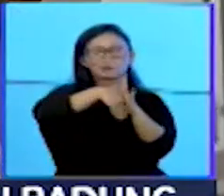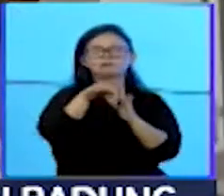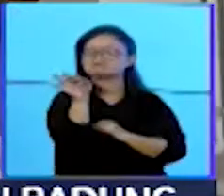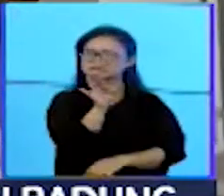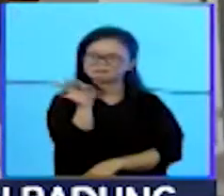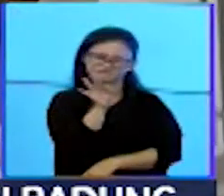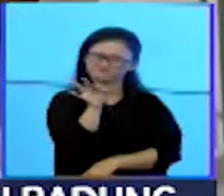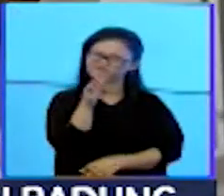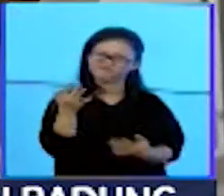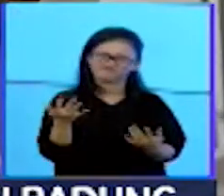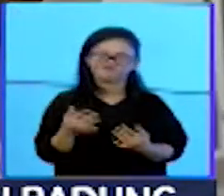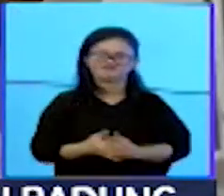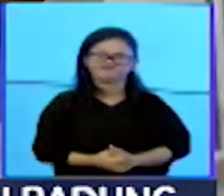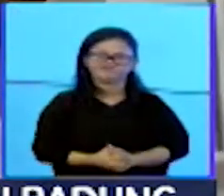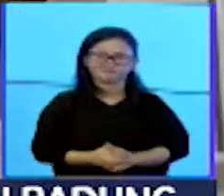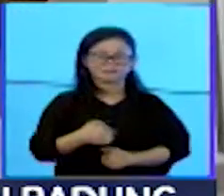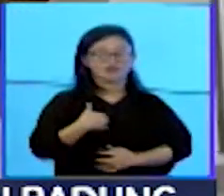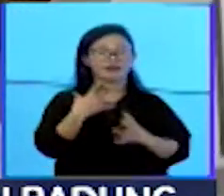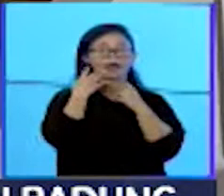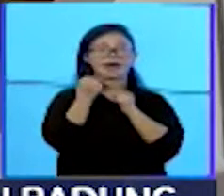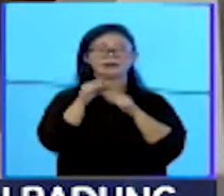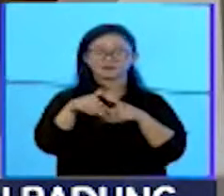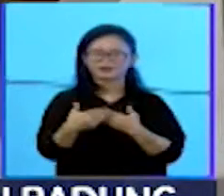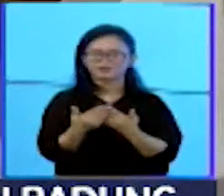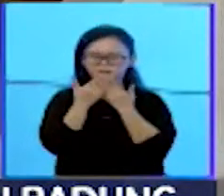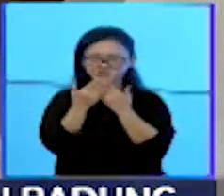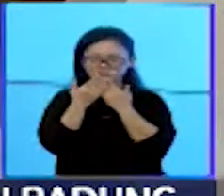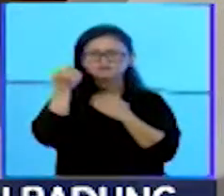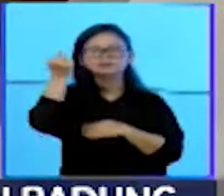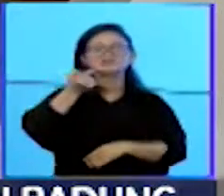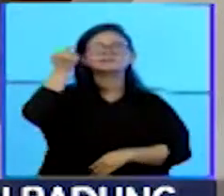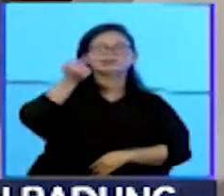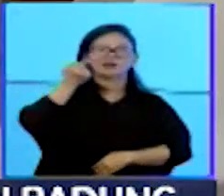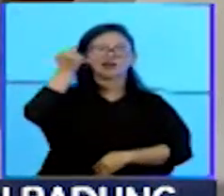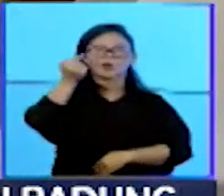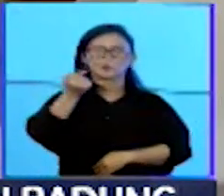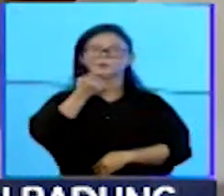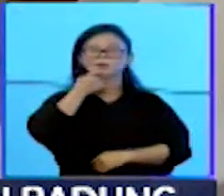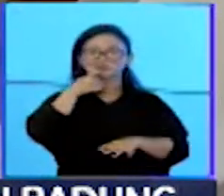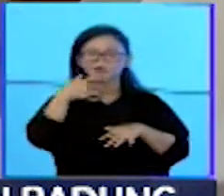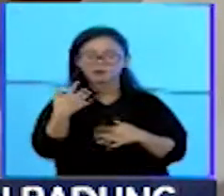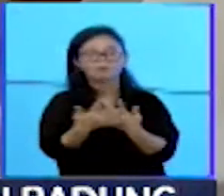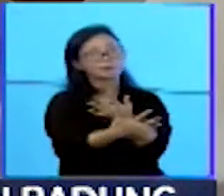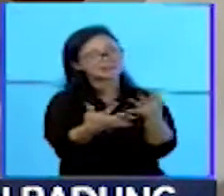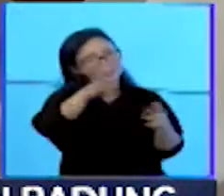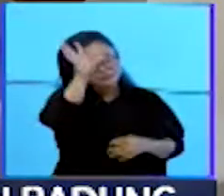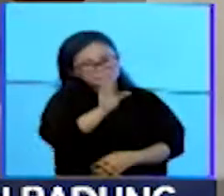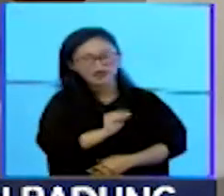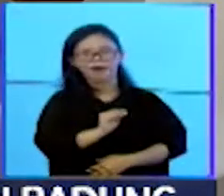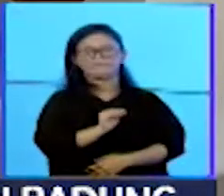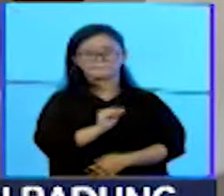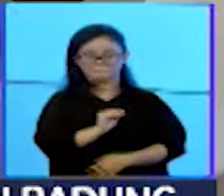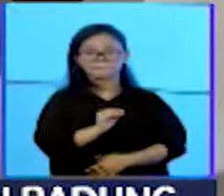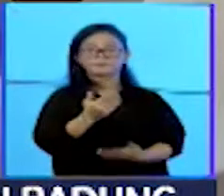menurun. Kita berharap, berdoa mudah-mudahan semua masyarakat ngerti, habis hari